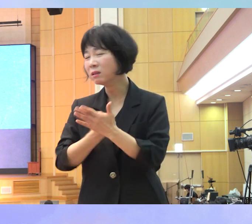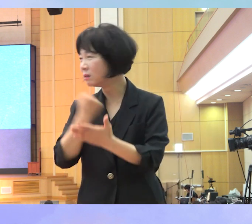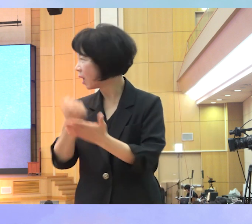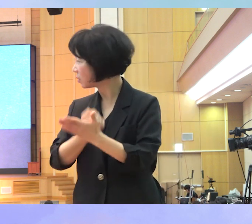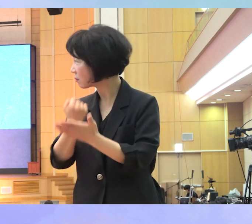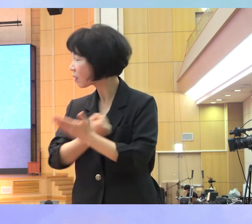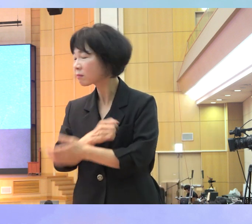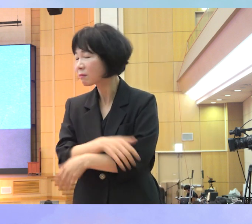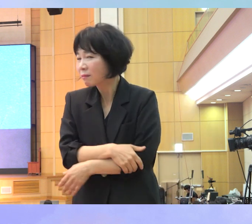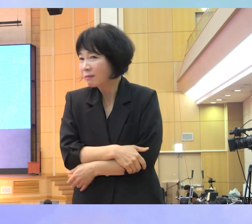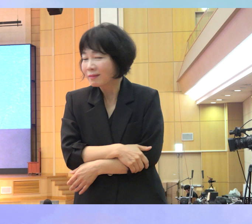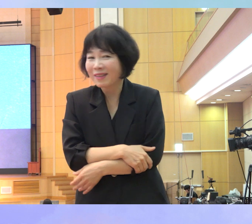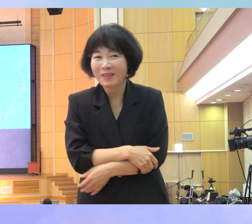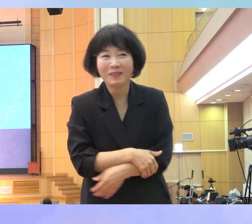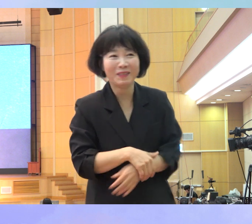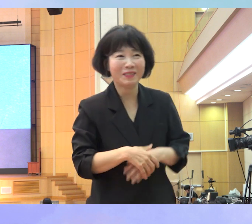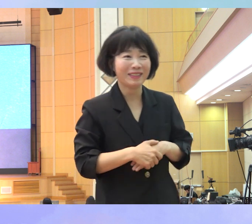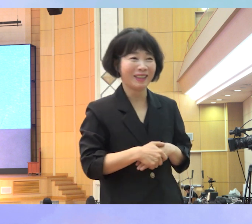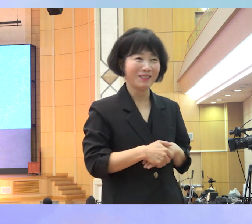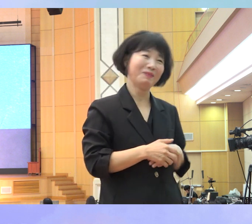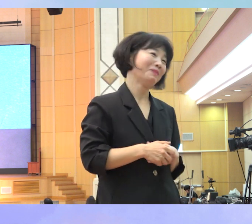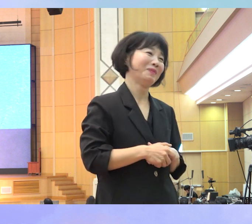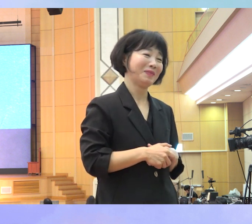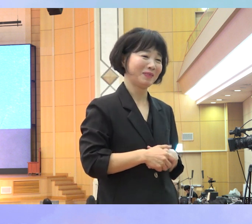존중하는 말을 하세요. 특히 가정에서.